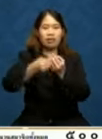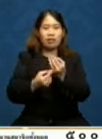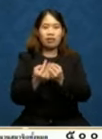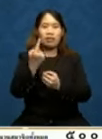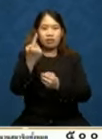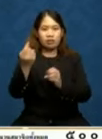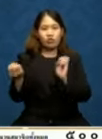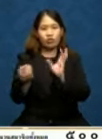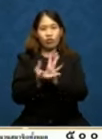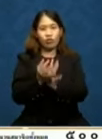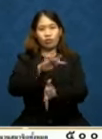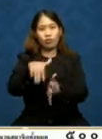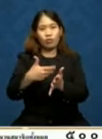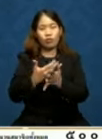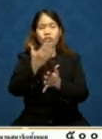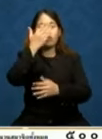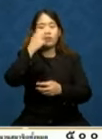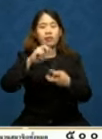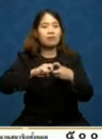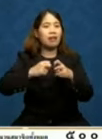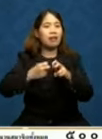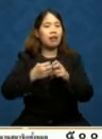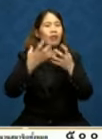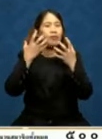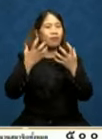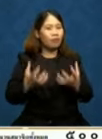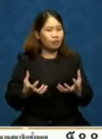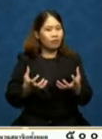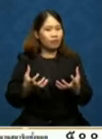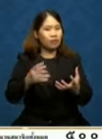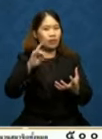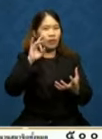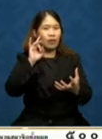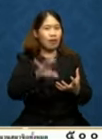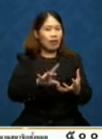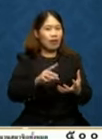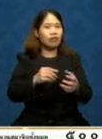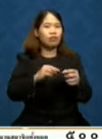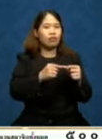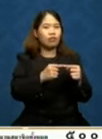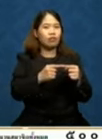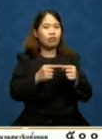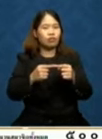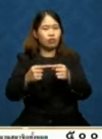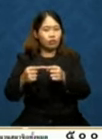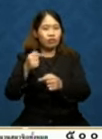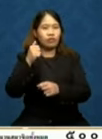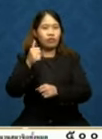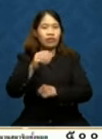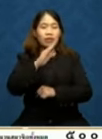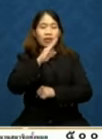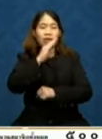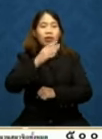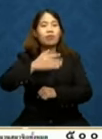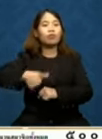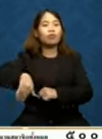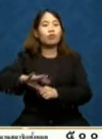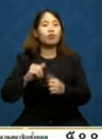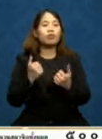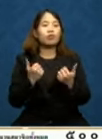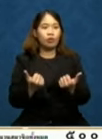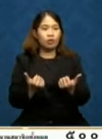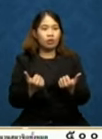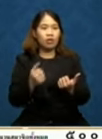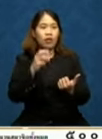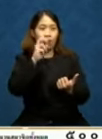านครับเพราะทุกความรุนแรงครับวันนี้จะส่งต่อความรุนแรงไปยังรุ่นต่อๆไปหากพวกเราครับตอนนี้เรามาตัด